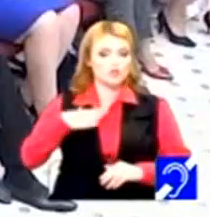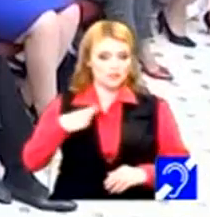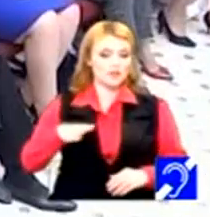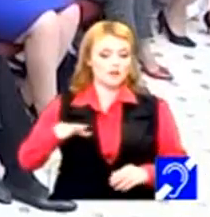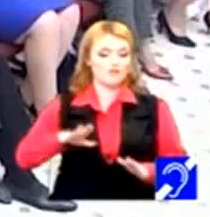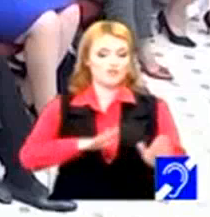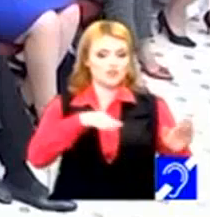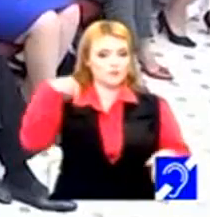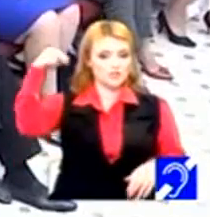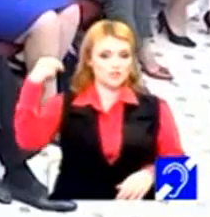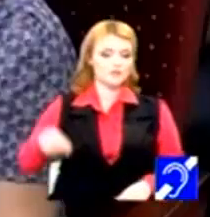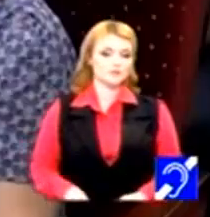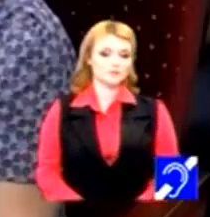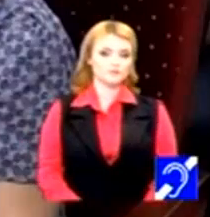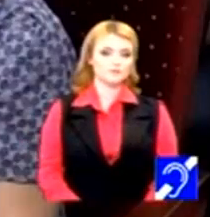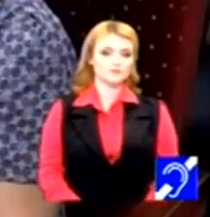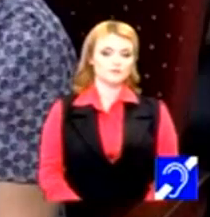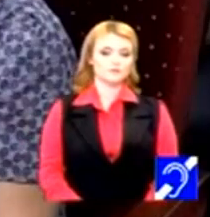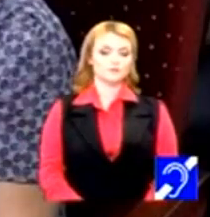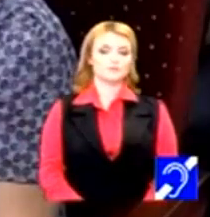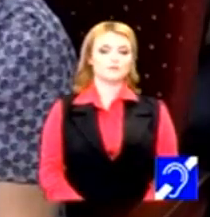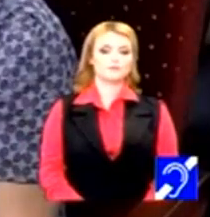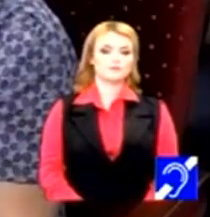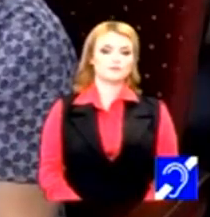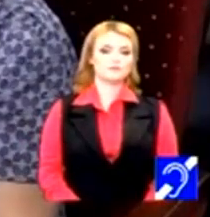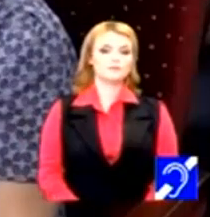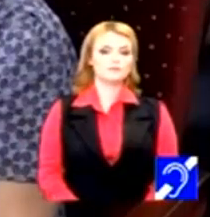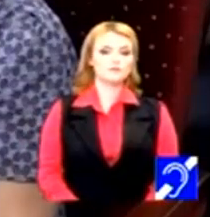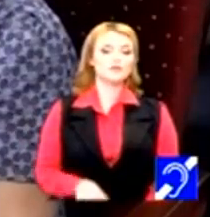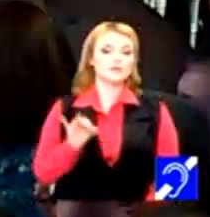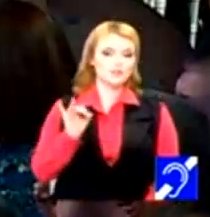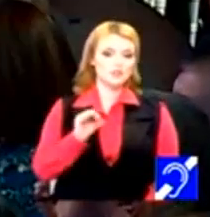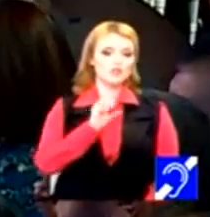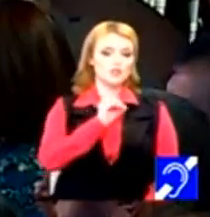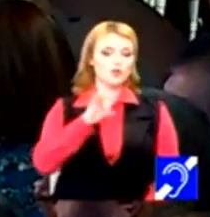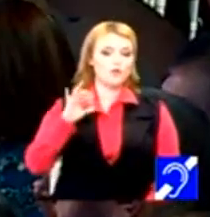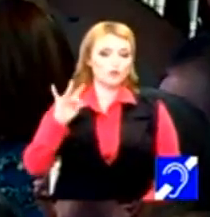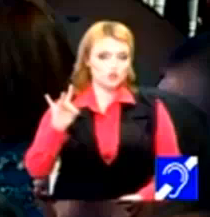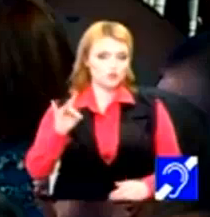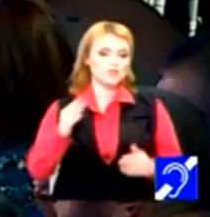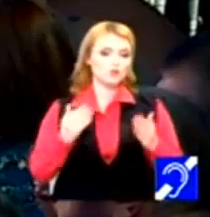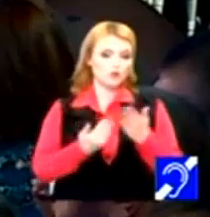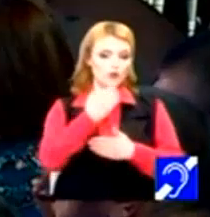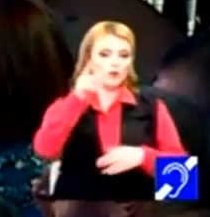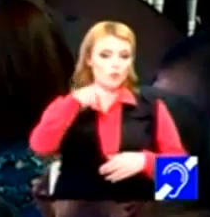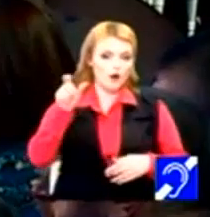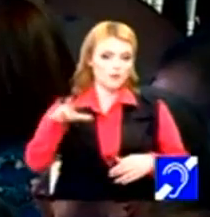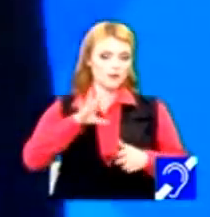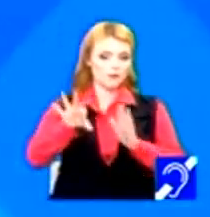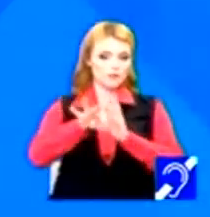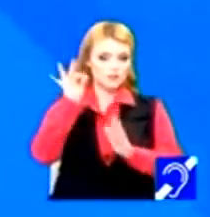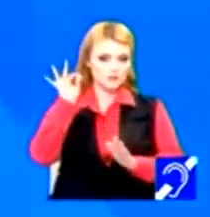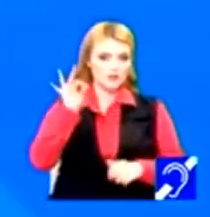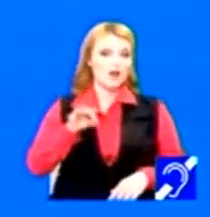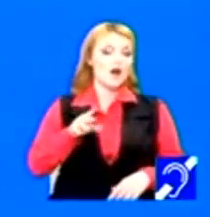Andronachi, care este și autorul controversatei legi privind amnistia fiscală, dar și Eugen Nichiforciuc, despre care opoziția spune că ar fi omul